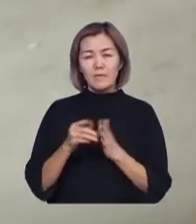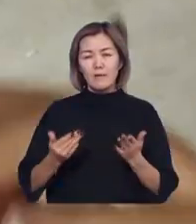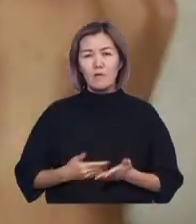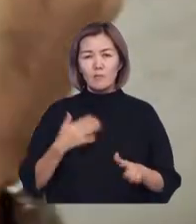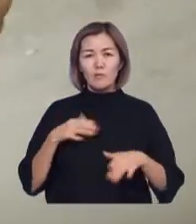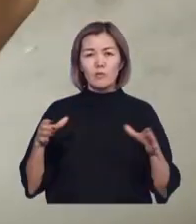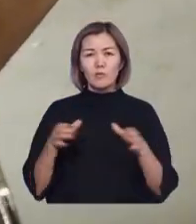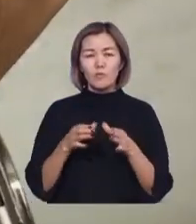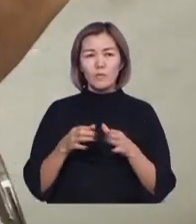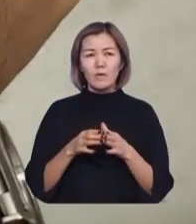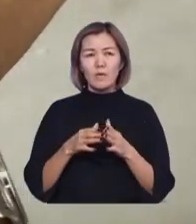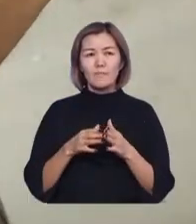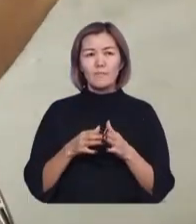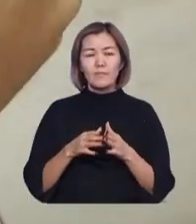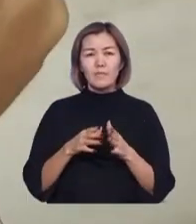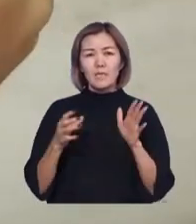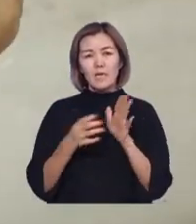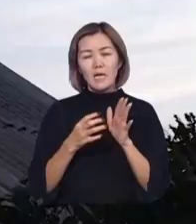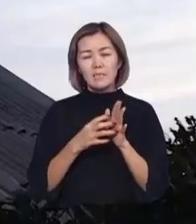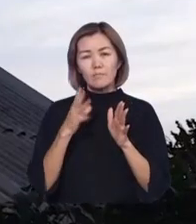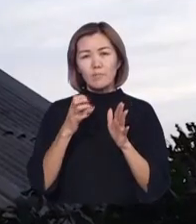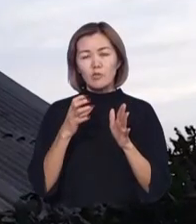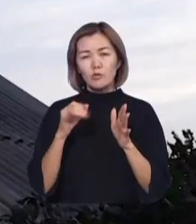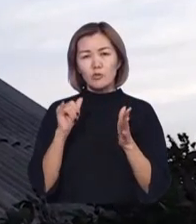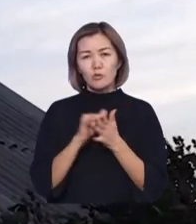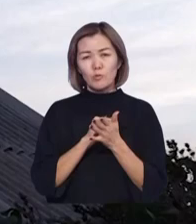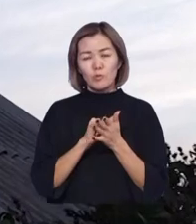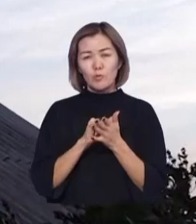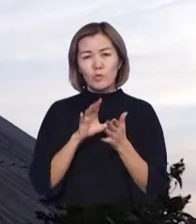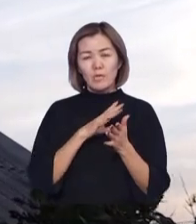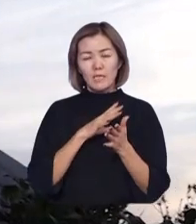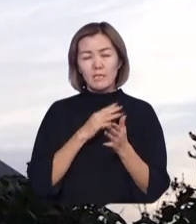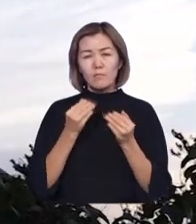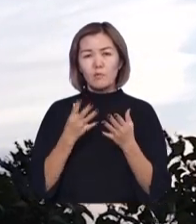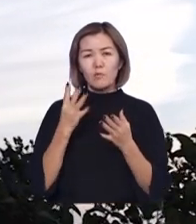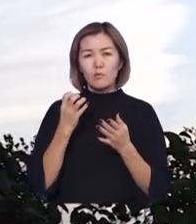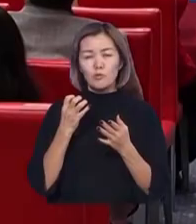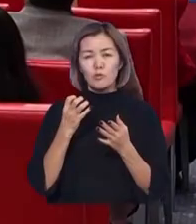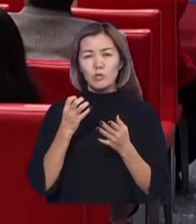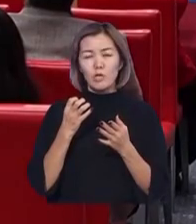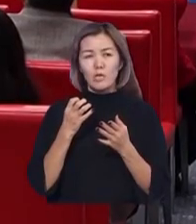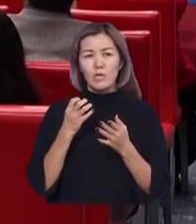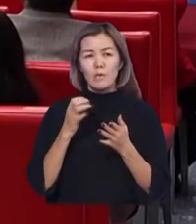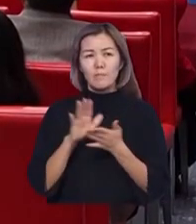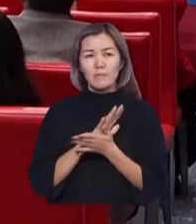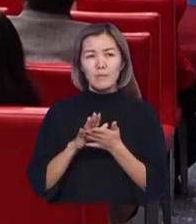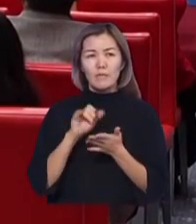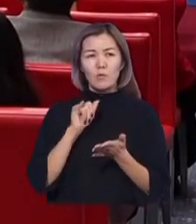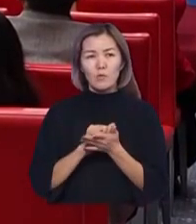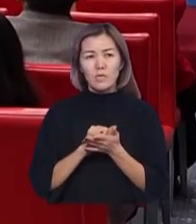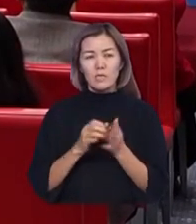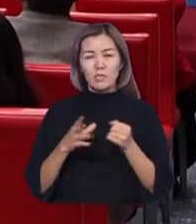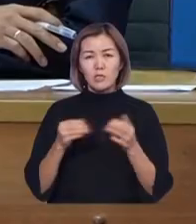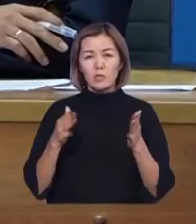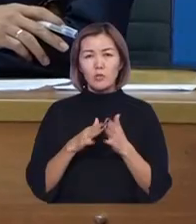осал топтағы үйлерге арналып, улы газды анықтайтын 500-ден астам датчик сатып алынды. Бүгінде 400-ден аса қондырғы орнатылды. Ол тұрғын үйлерде